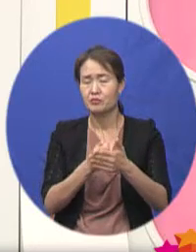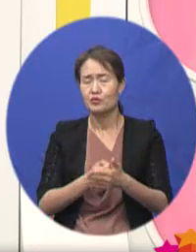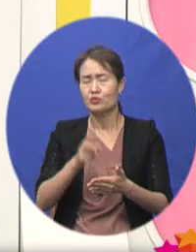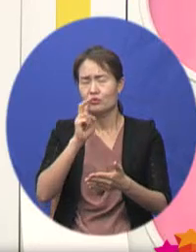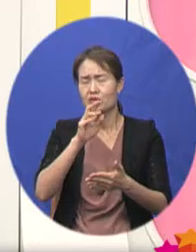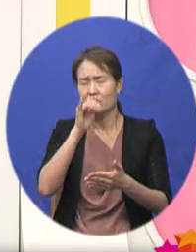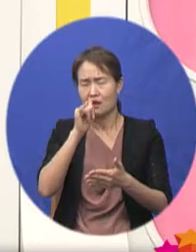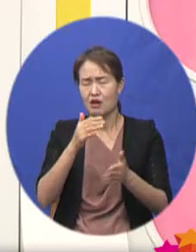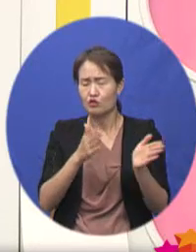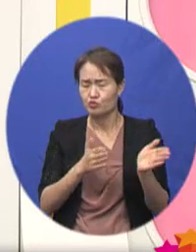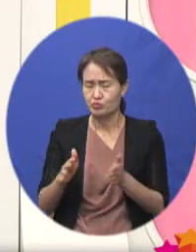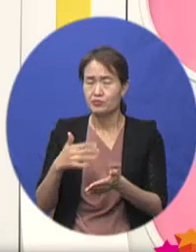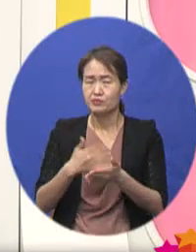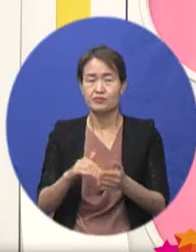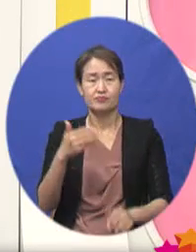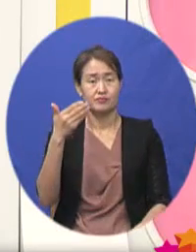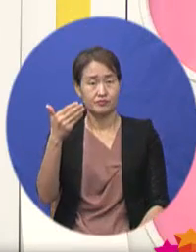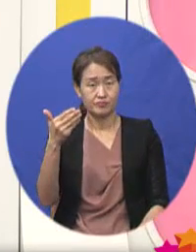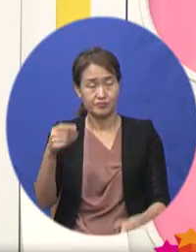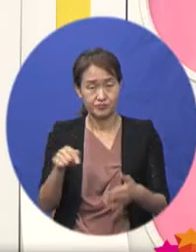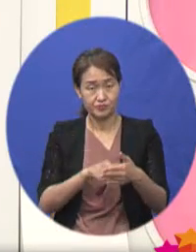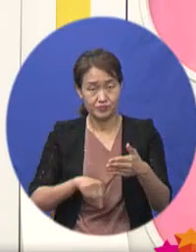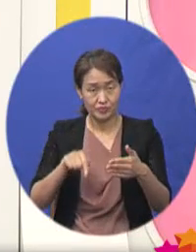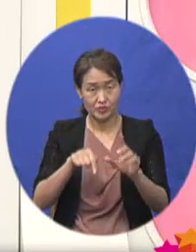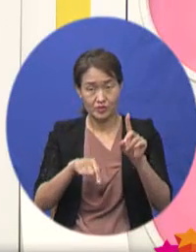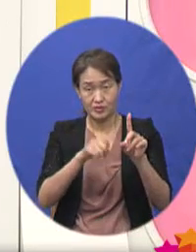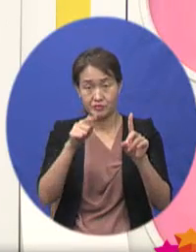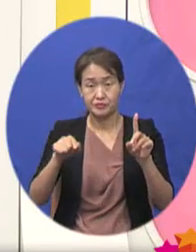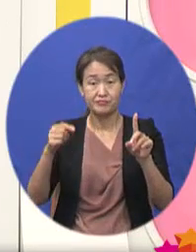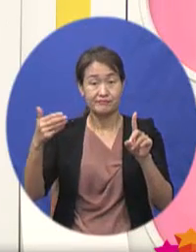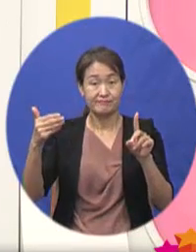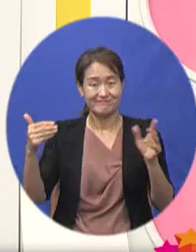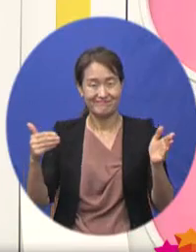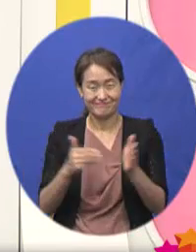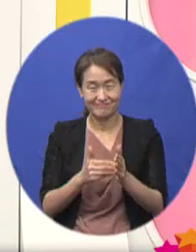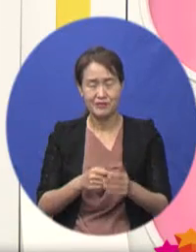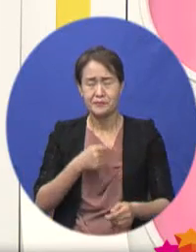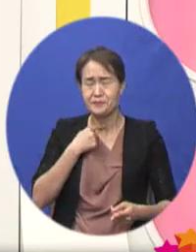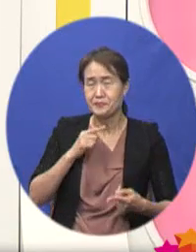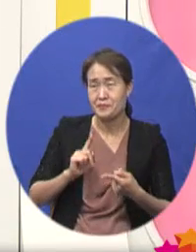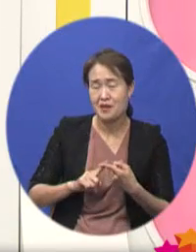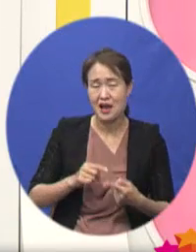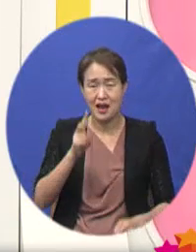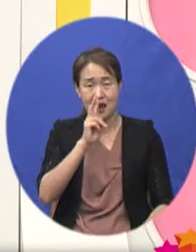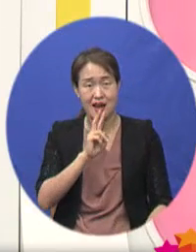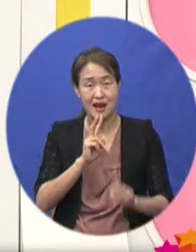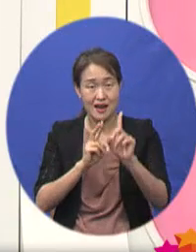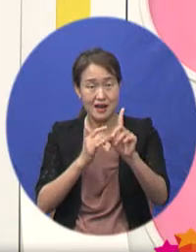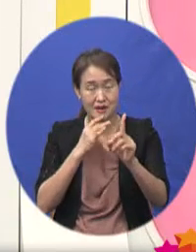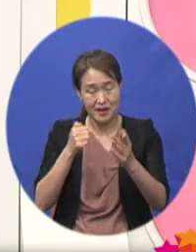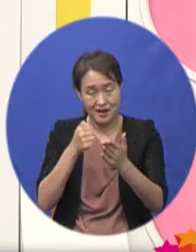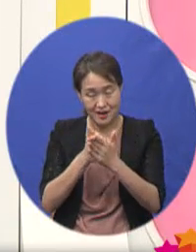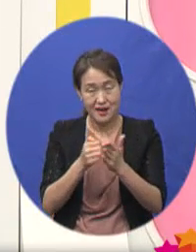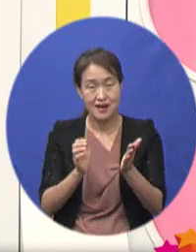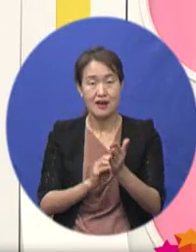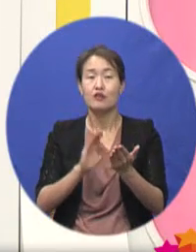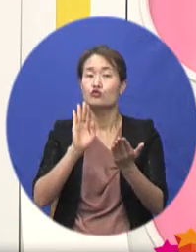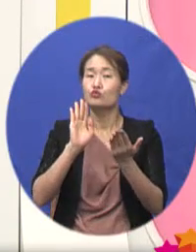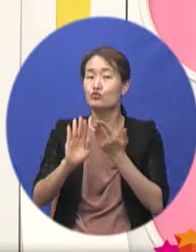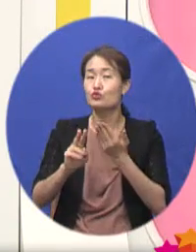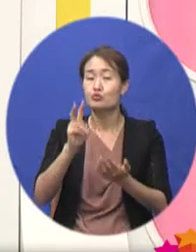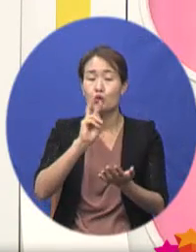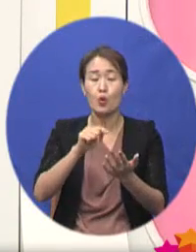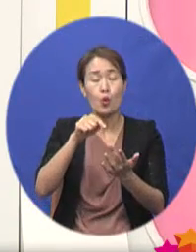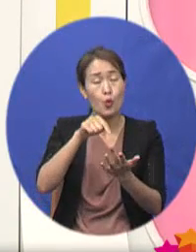저희가 준비해 놓은 9곡이 있습니다. 9곡이 1번부터 9번까지 마음에 드는 곡을 한 곡만 선택을 하시고 그 네. 번호를